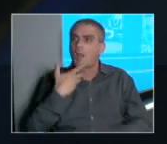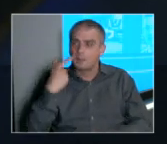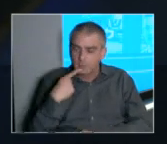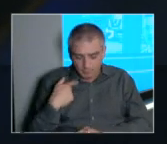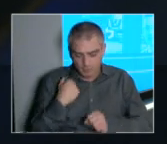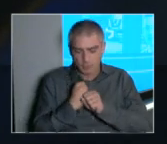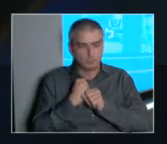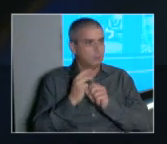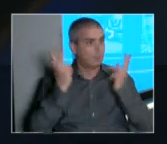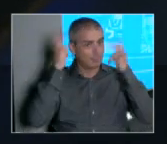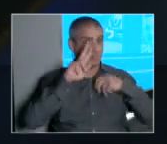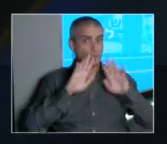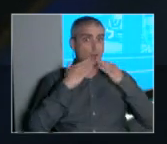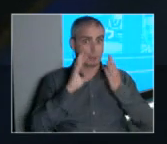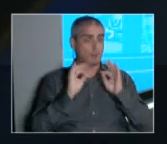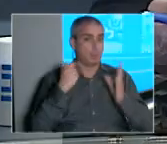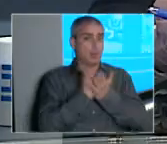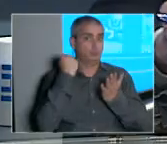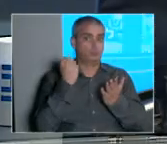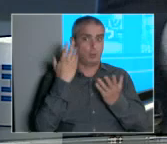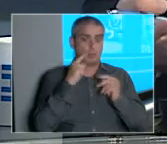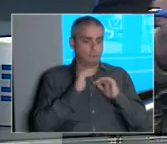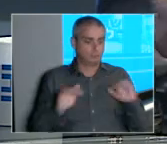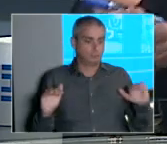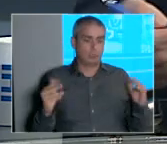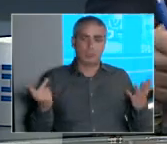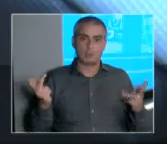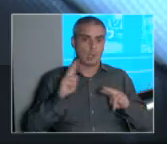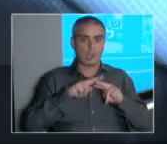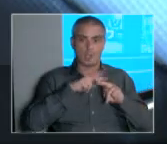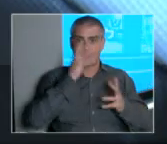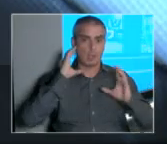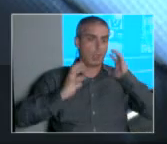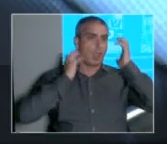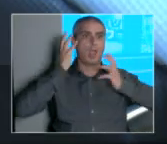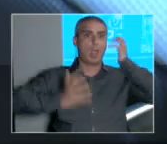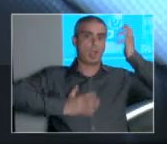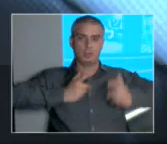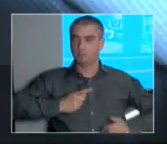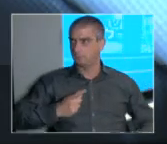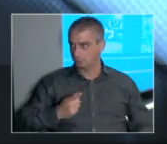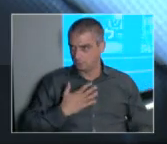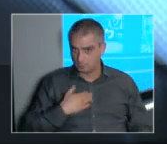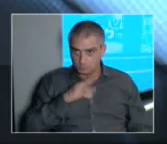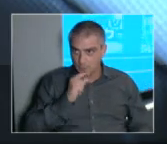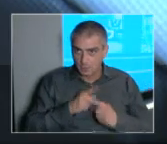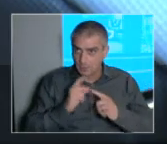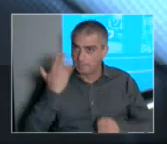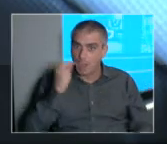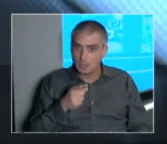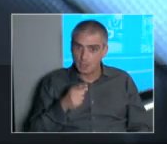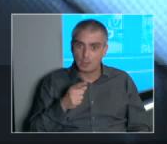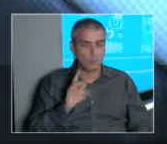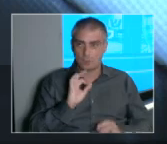אני מבצע. מתווה הכותל הוא בהתחלה הוא בהתחלה היה בשקט, רק כשאתרי האינטרנט והרדיו עשו בלגן. אם אתה רוצה לדייק מה שהיה שם,